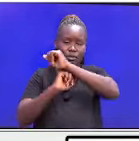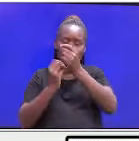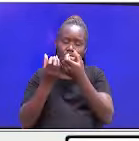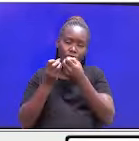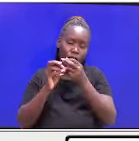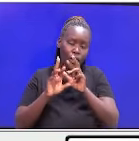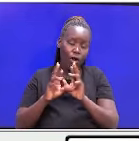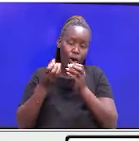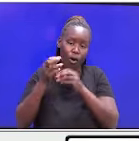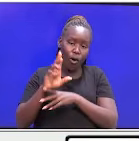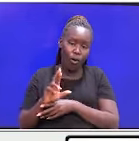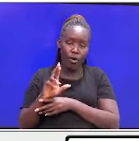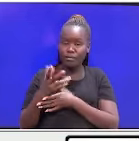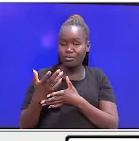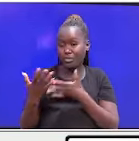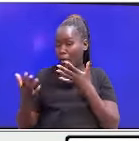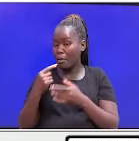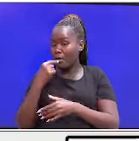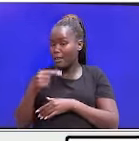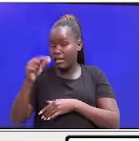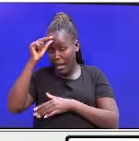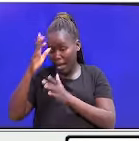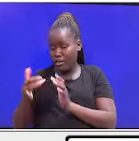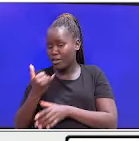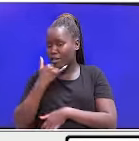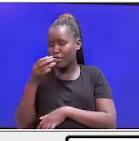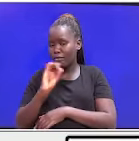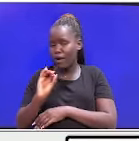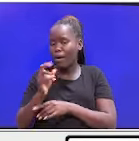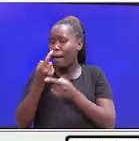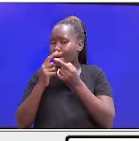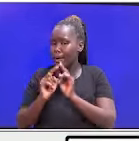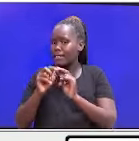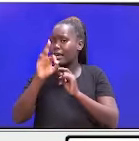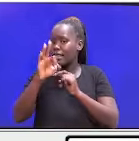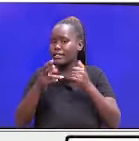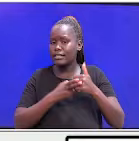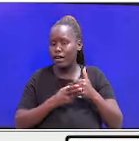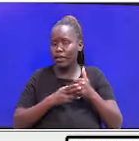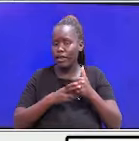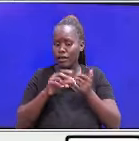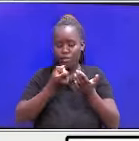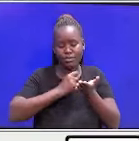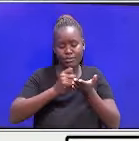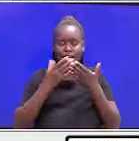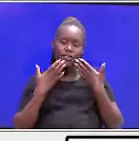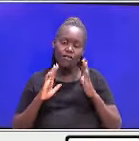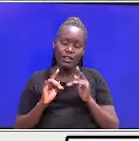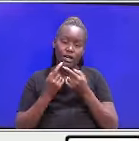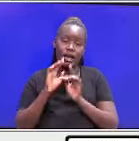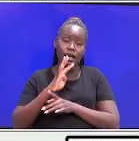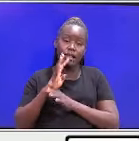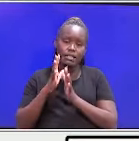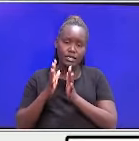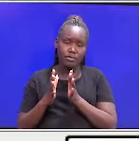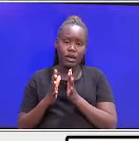support kwamba governor labda hajakosa, lakini 37 out of 47 ndio wameweza kuweka kidole. Hata hivyo, speaker wa